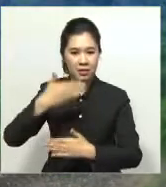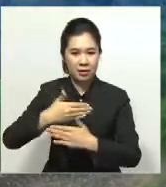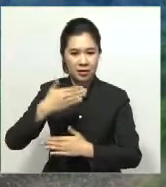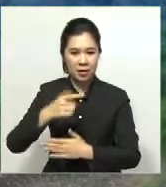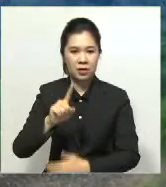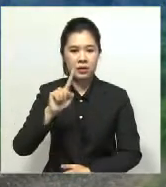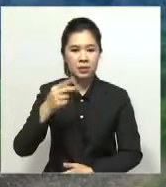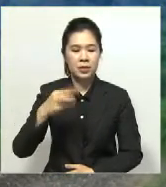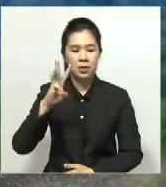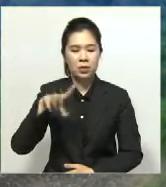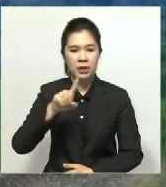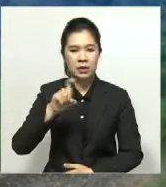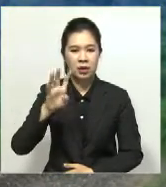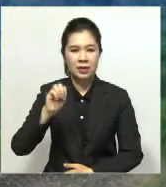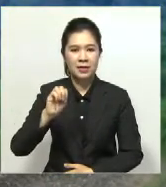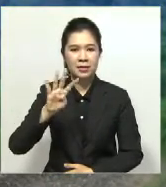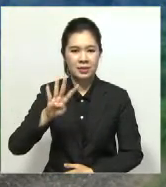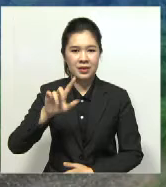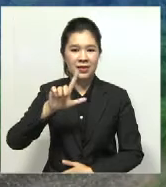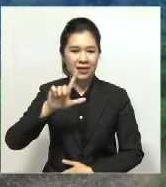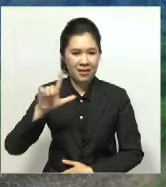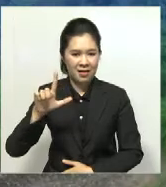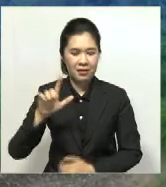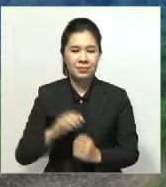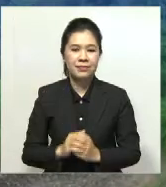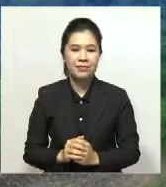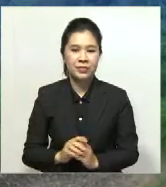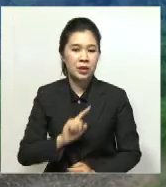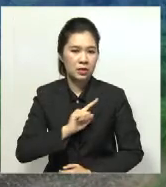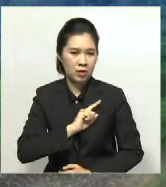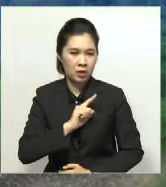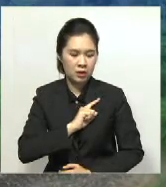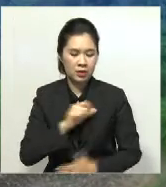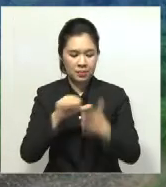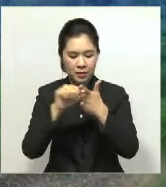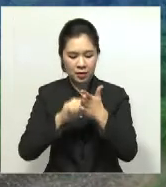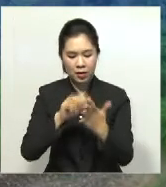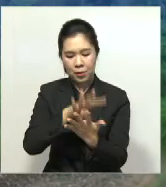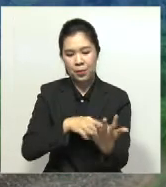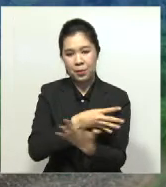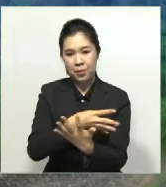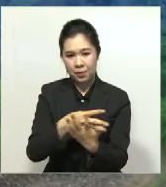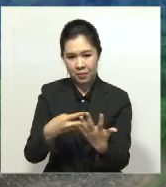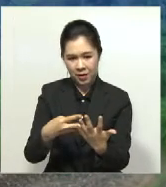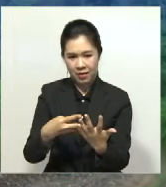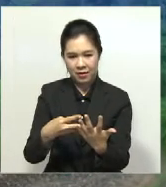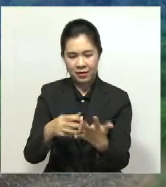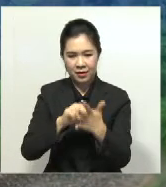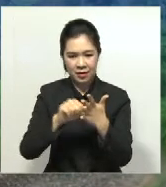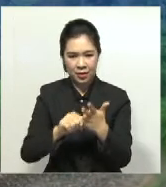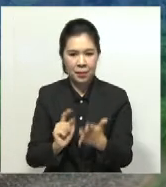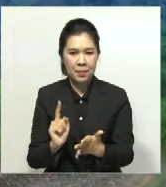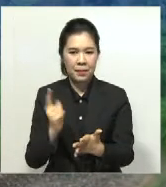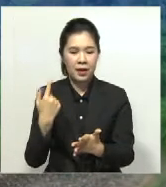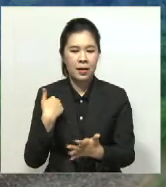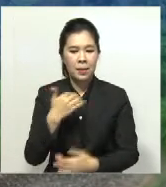ณน้ำ 16,144 ล้านลูกบาศก์เมตรนะคะและเจ้าหน้าที่ก็จะปรับแผนการระบายน้ำผ่านเขื่อนท่าทุ่งนาซึ่ง